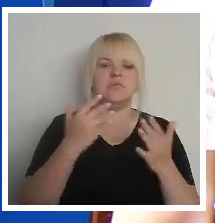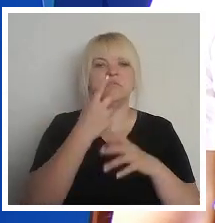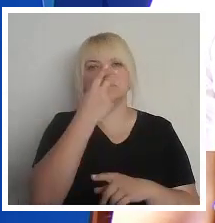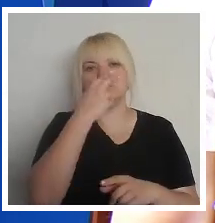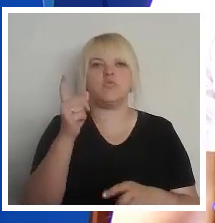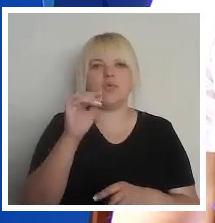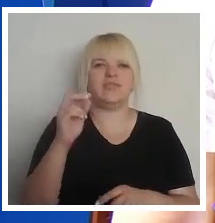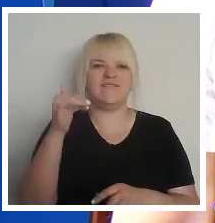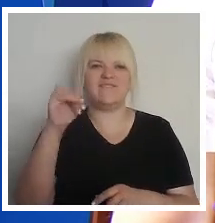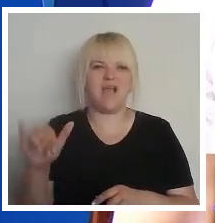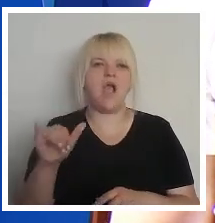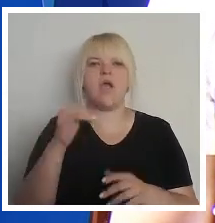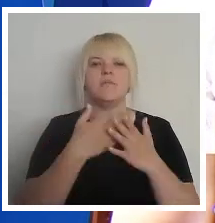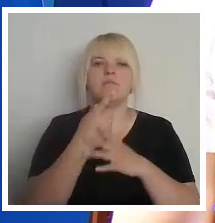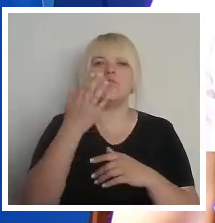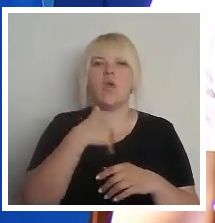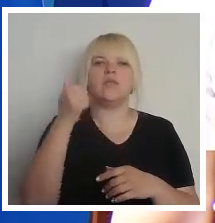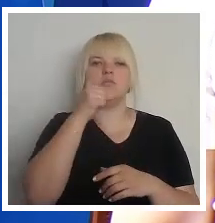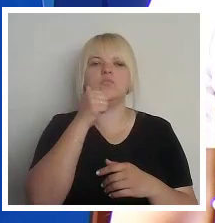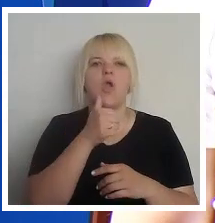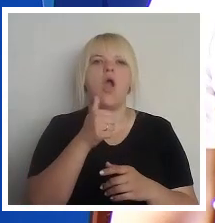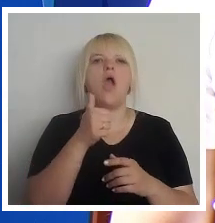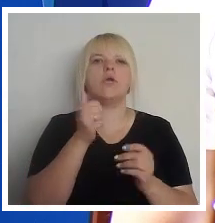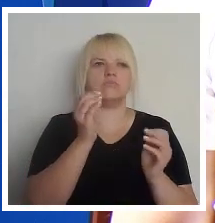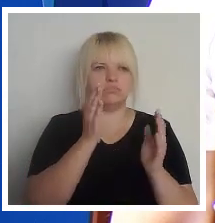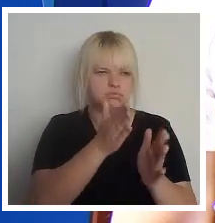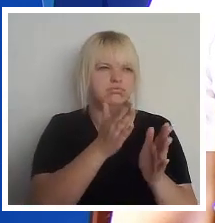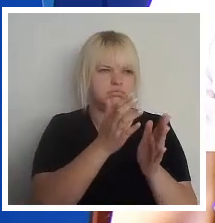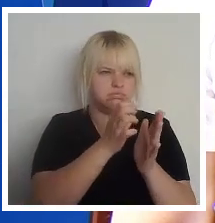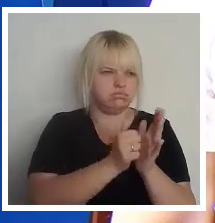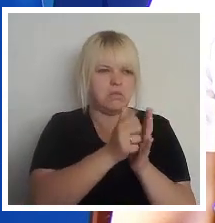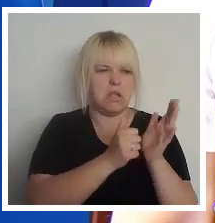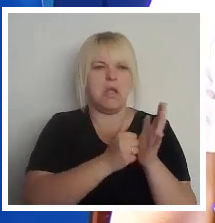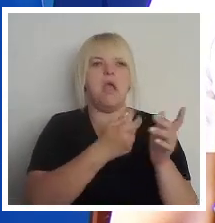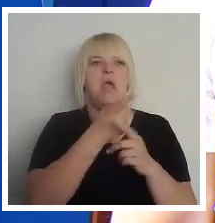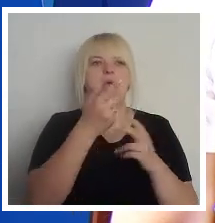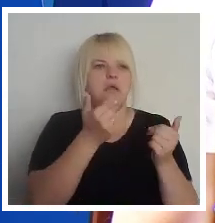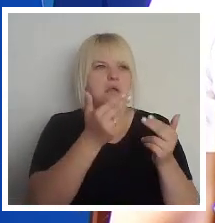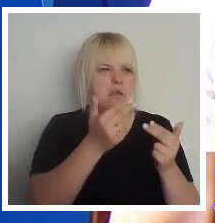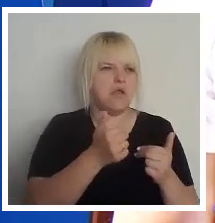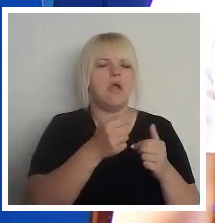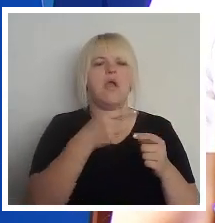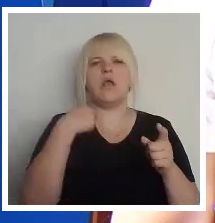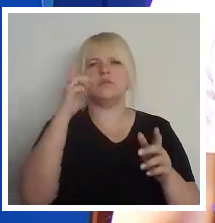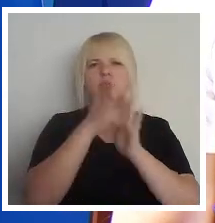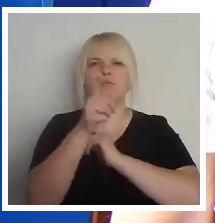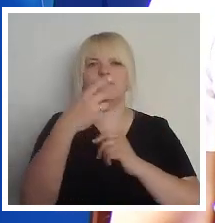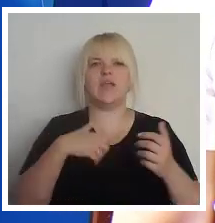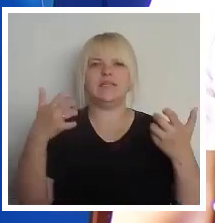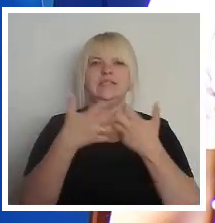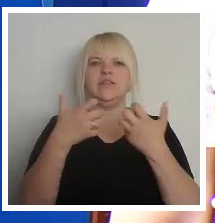Rogan Experience diezgan konsekventi, tad es saprotu, ka mums ir jāsacenšās ar šo globālā mēroga